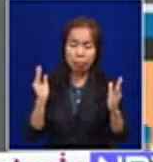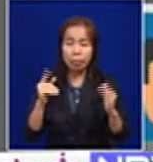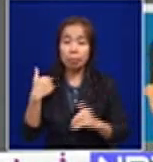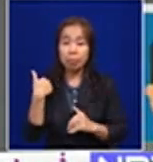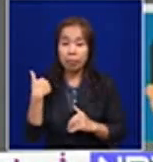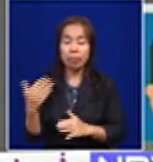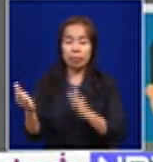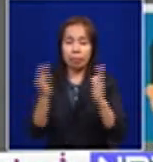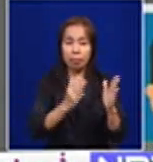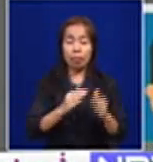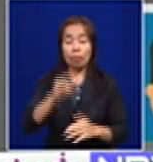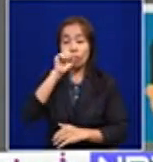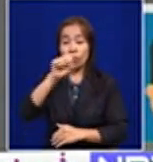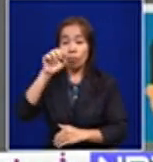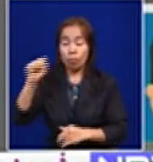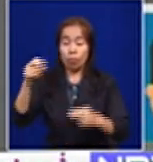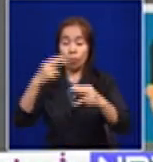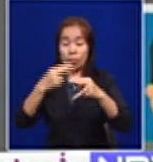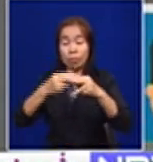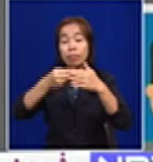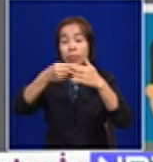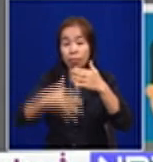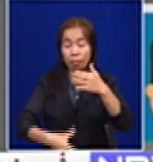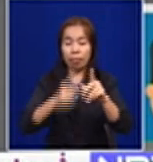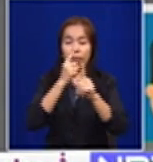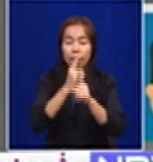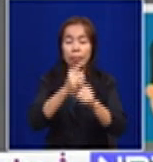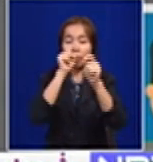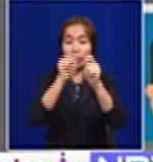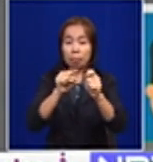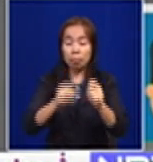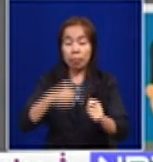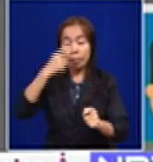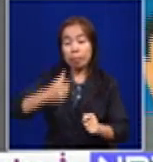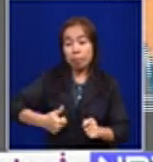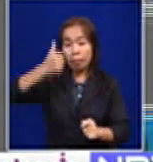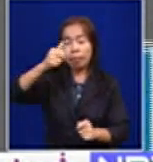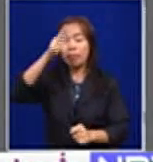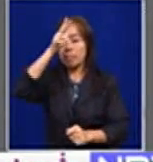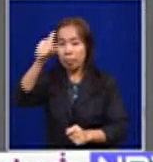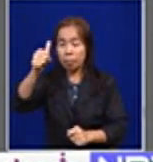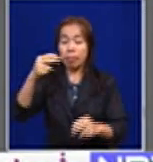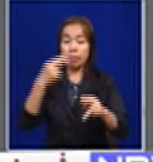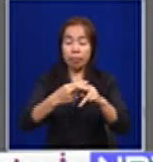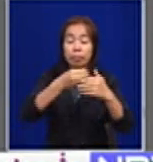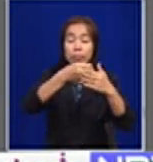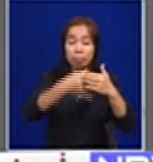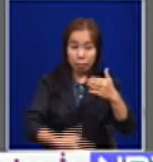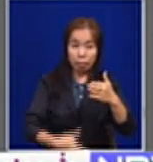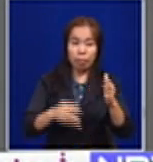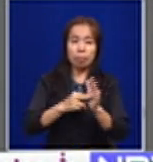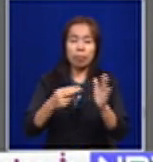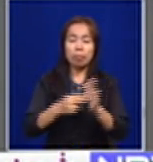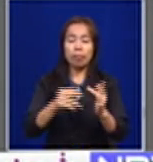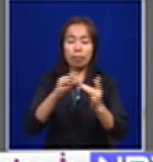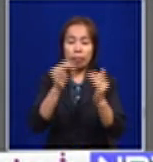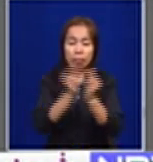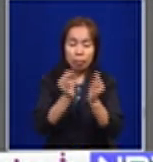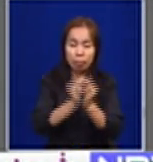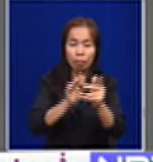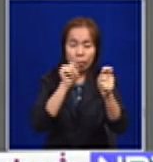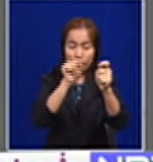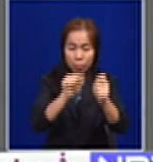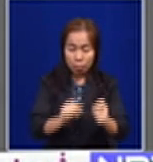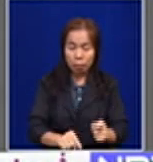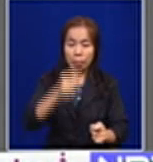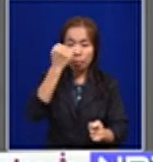ำหรับส.ส.แบบแบ่งเขตนั้นใครชนะก็ยังได้เป็นเหมือนเดิมแต่ส.ส.แบบบัญชีรายชื่อนั้นจะนำคะแนนเลือกตั้งจากทุกเขตไม่ว่า